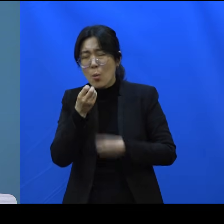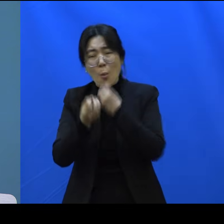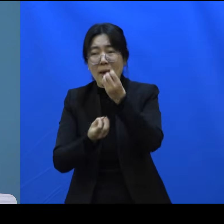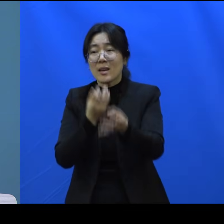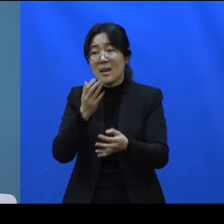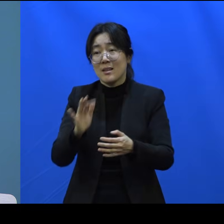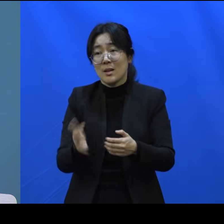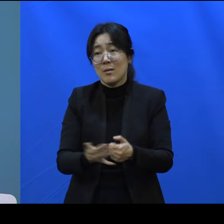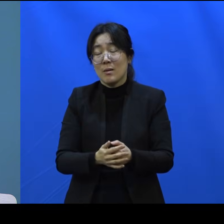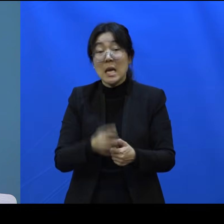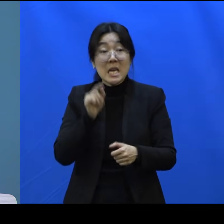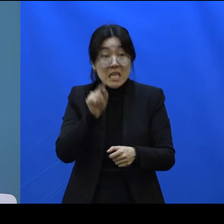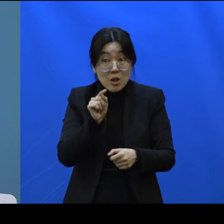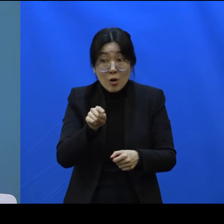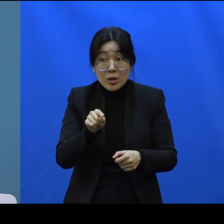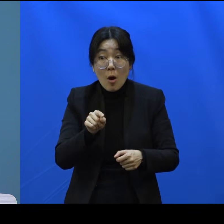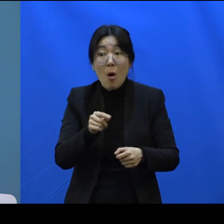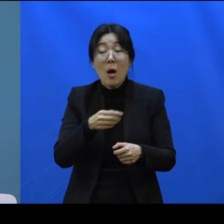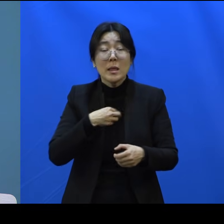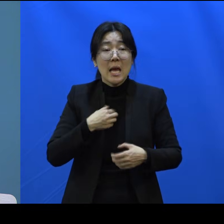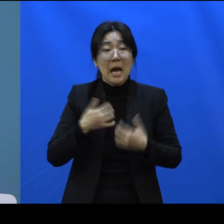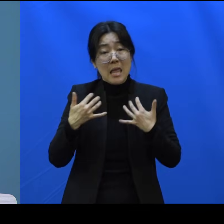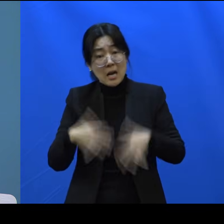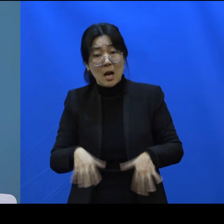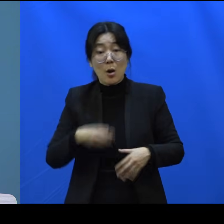십자가의 복음이 선명하게 있어야 된다.